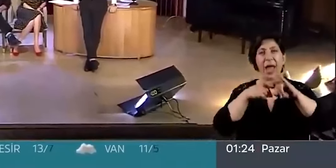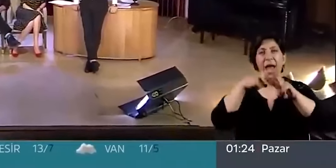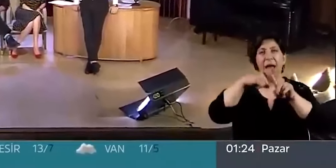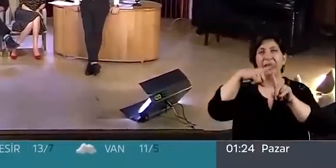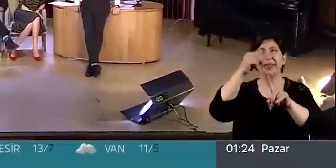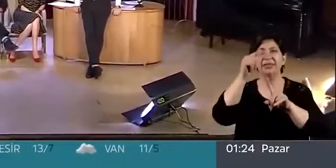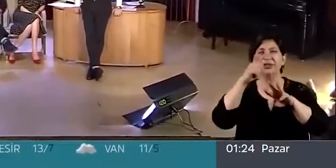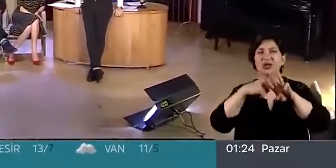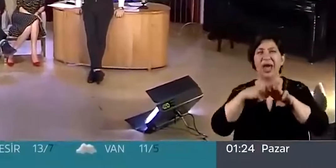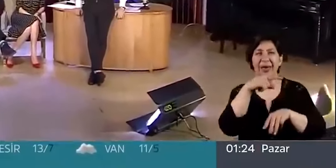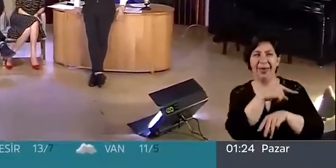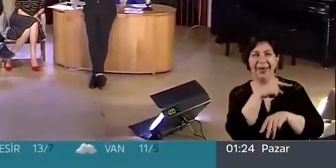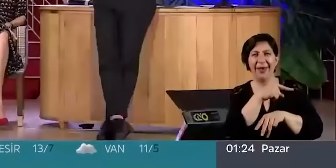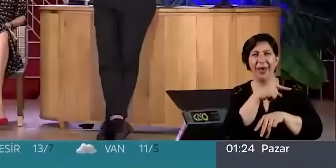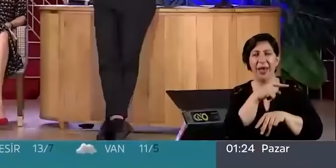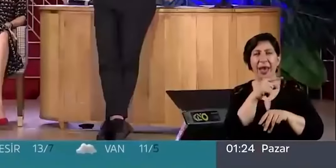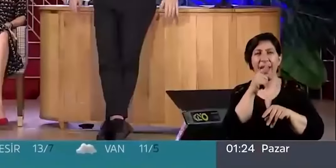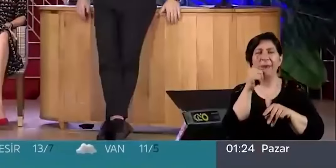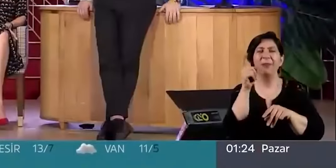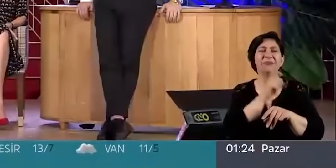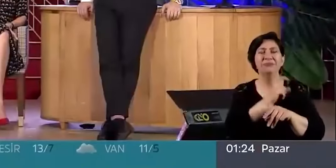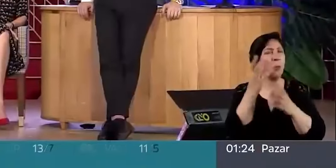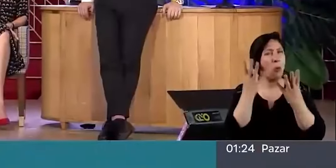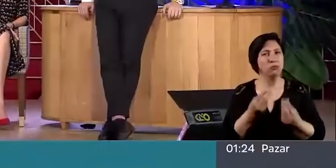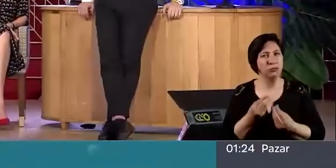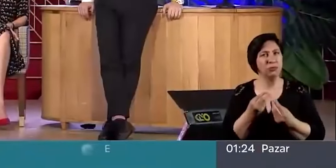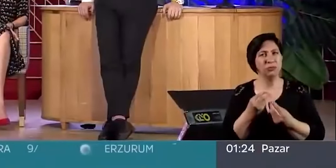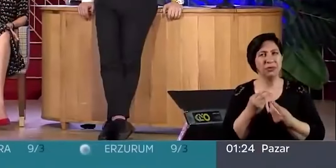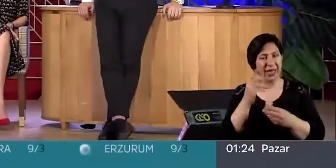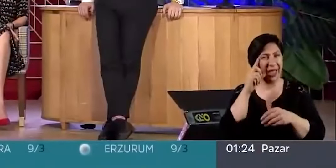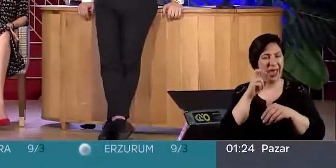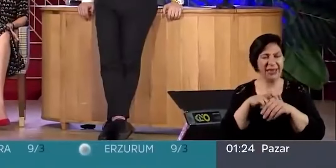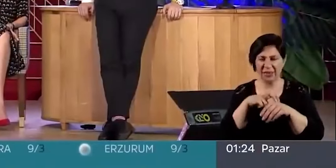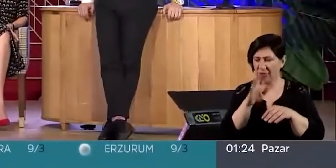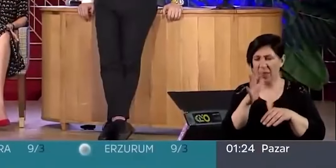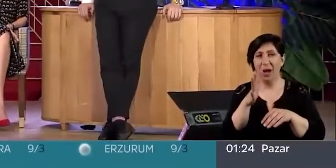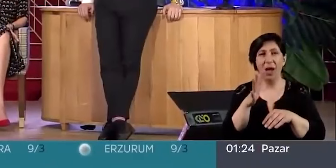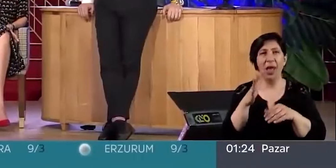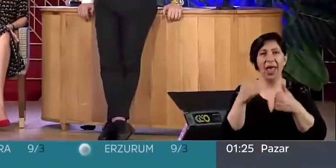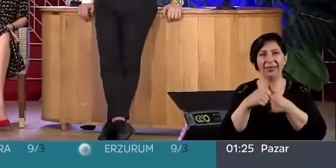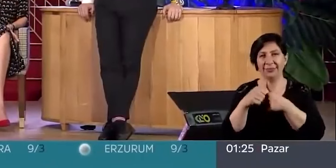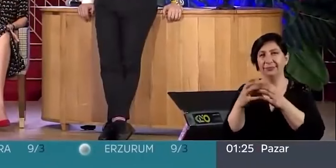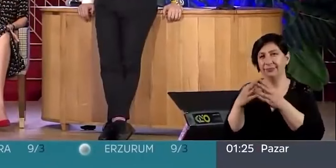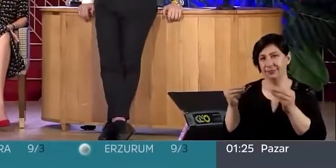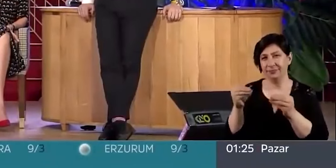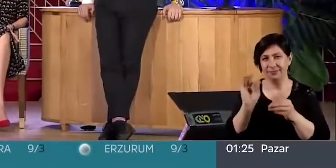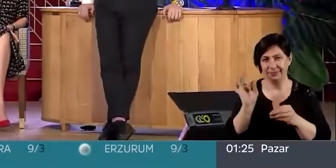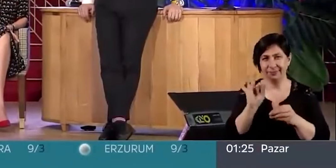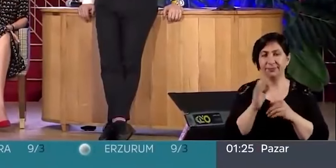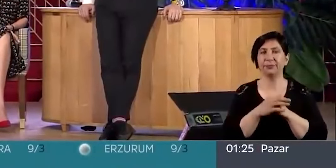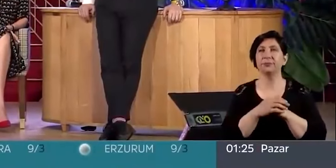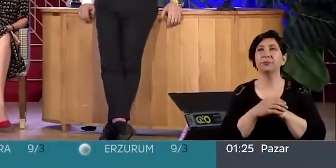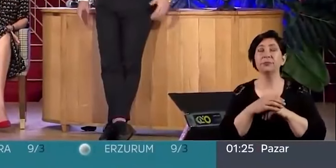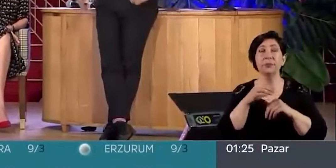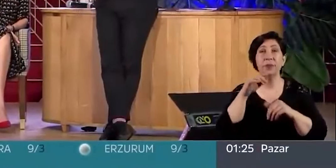Hatice. Evet Hatice. Başına talihsiz bir olay geldi. Hatırladığım kadarıyla galiba eşini kaybetti değil mi?